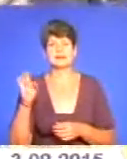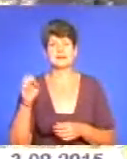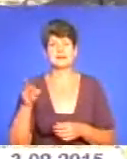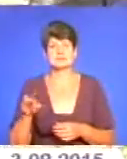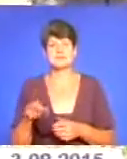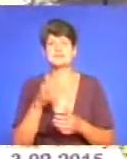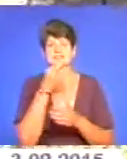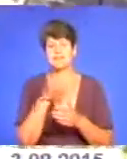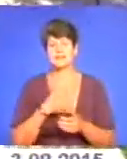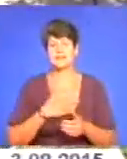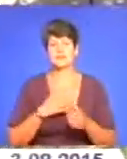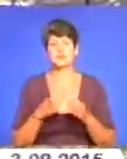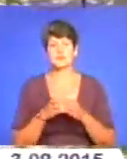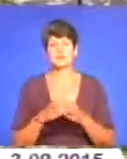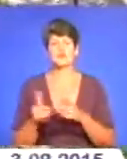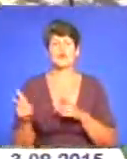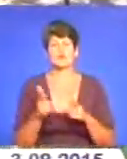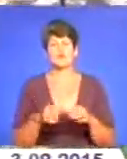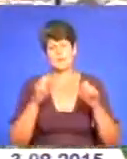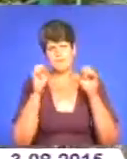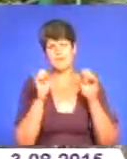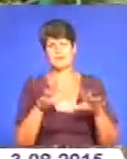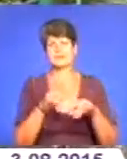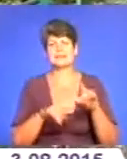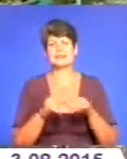зізналися нашій знімальній групі, що готові покинути рідне